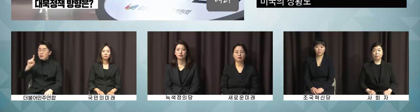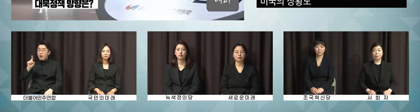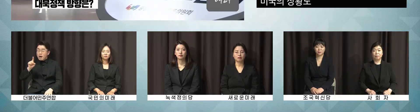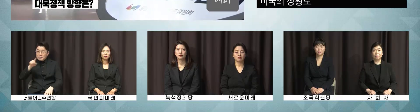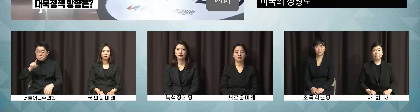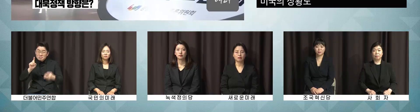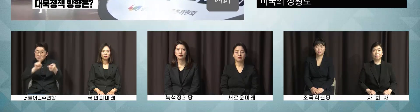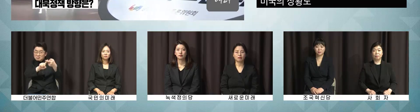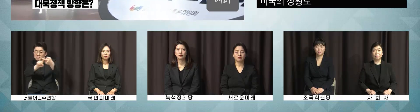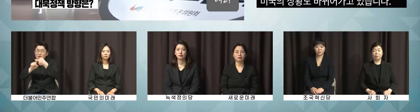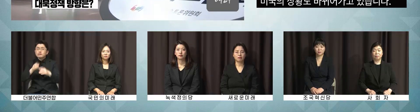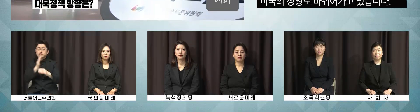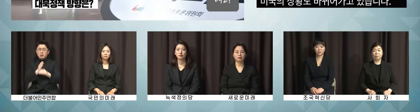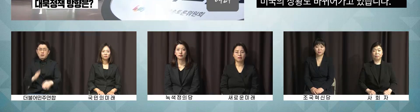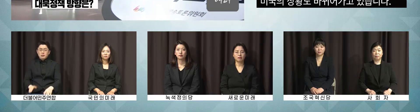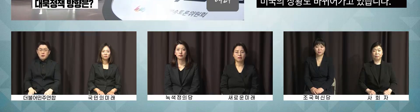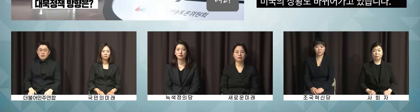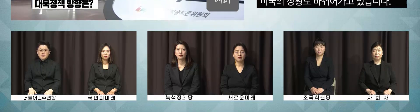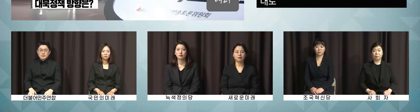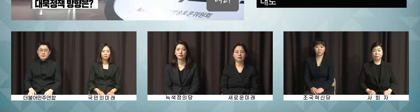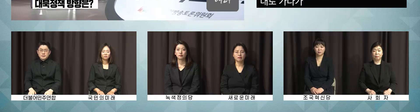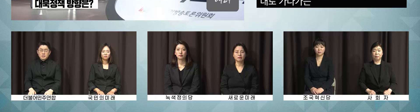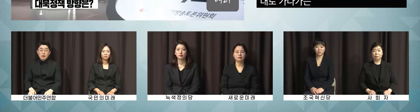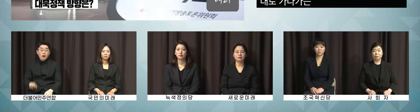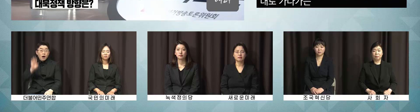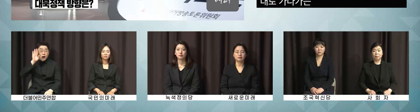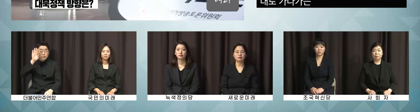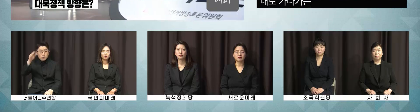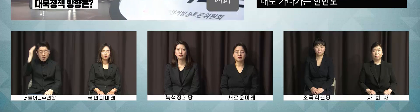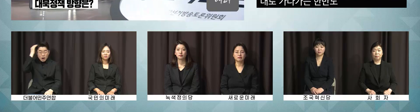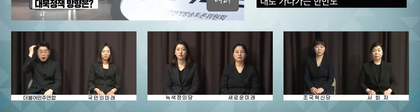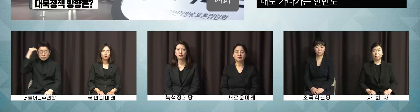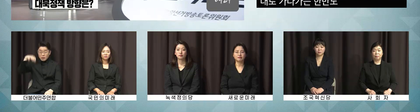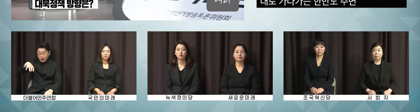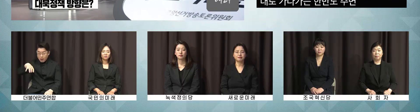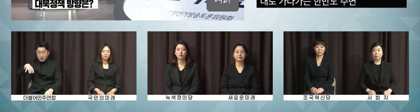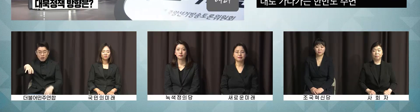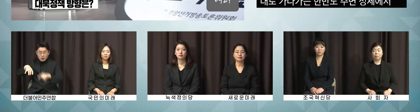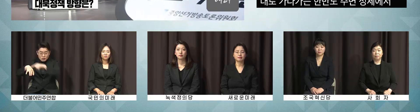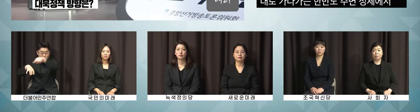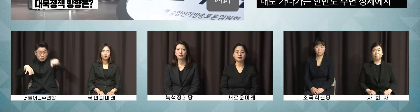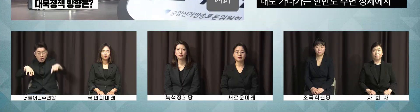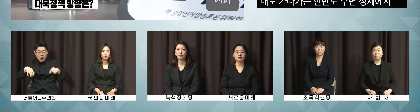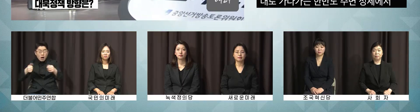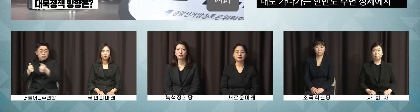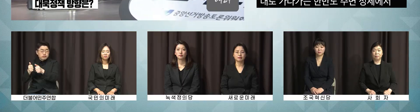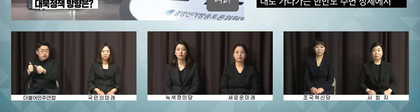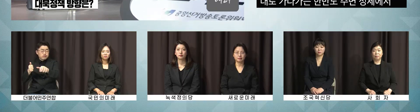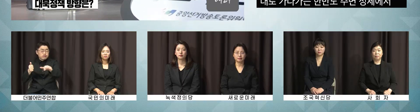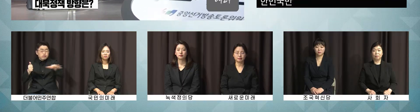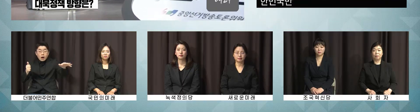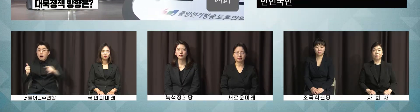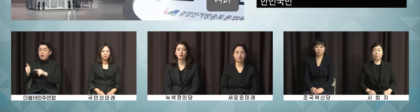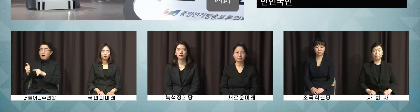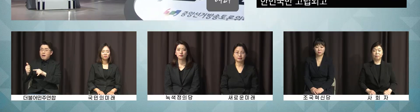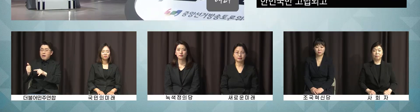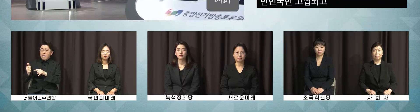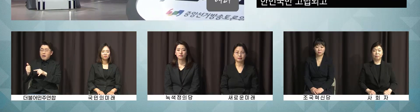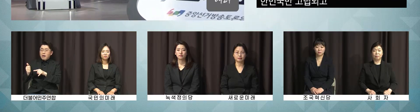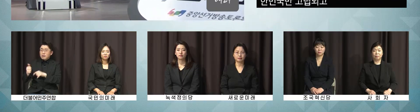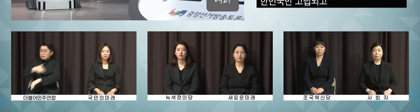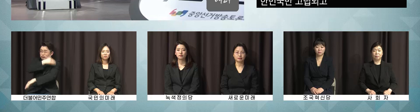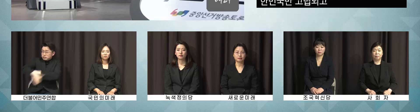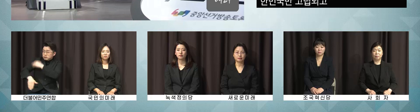바뀌어가고 있습니다. 이대로 가다가는 한반도 주변 정세에서 대한민국만 고립되고 패싱되는 상황이 벌어질